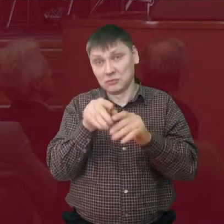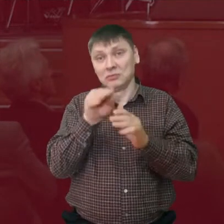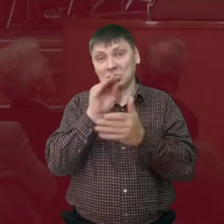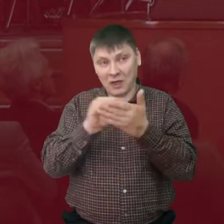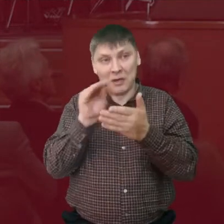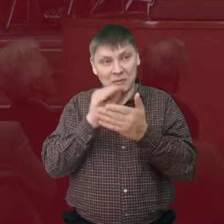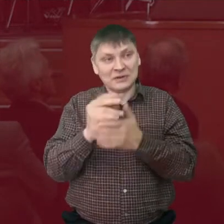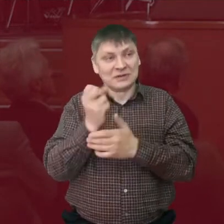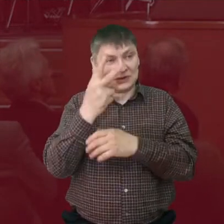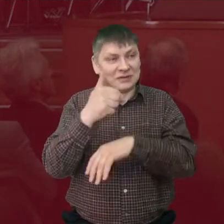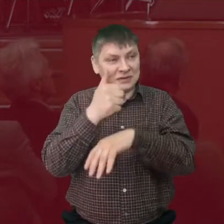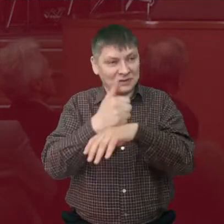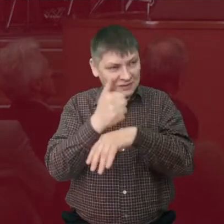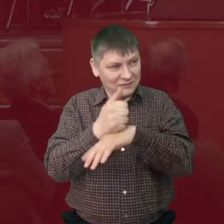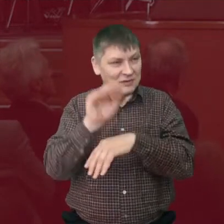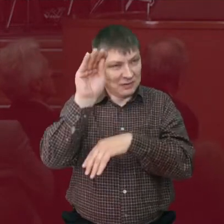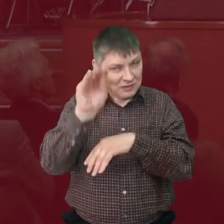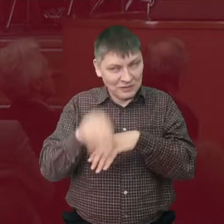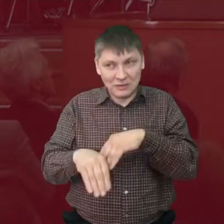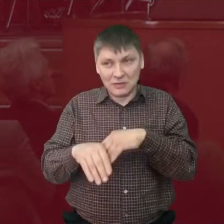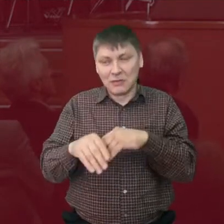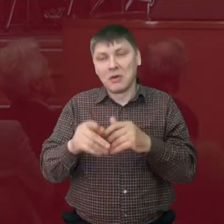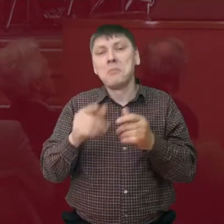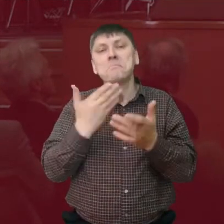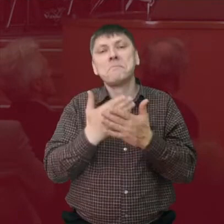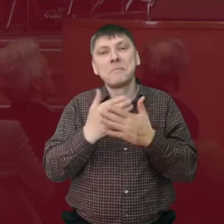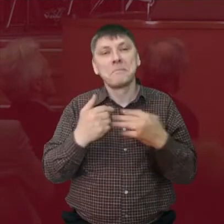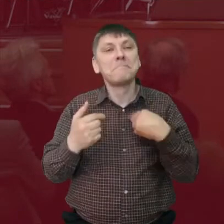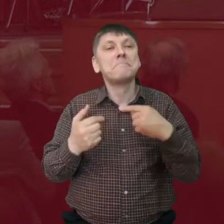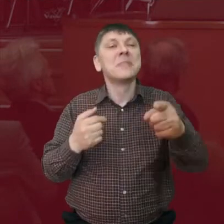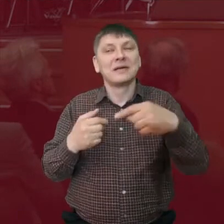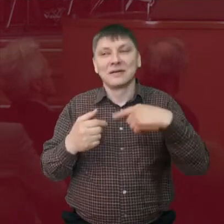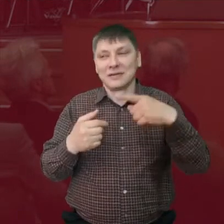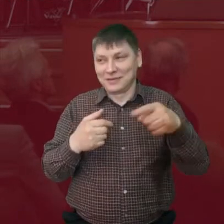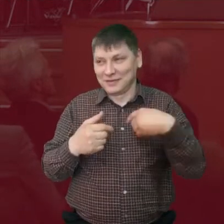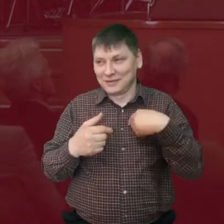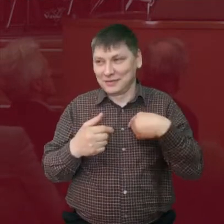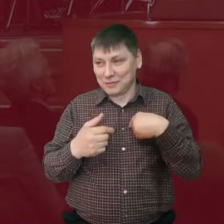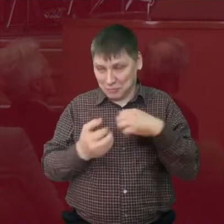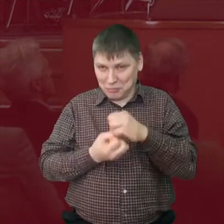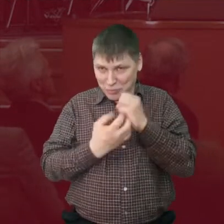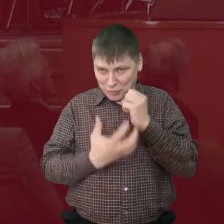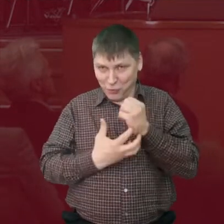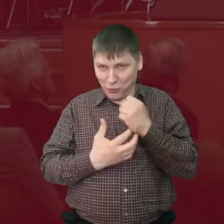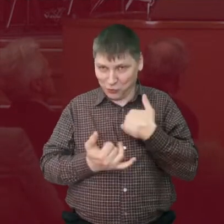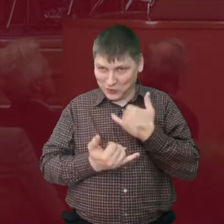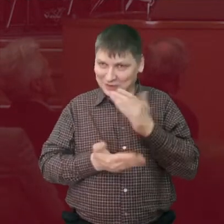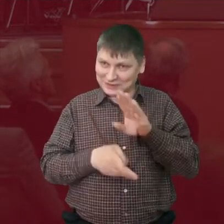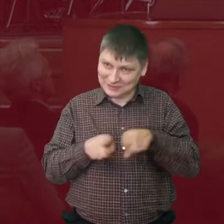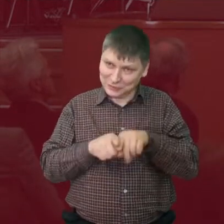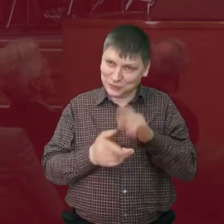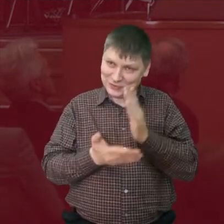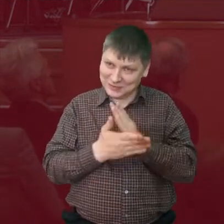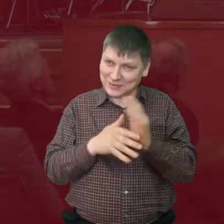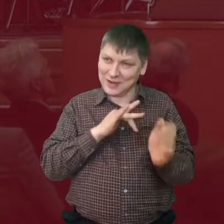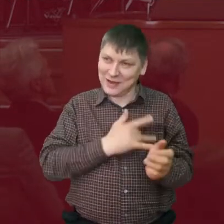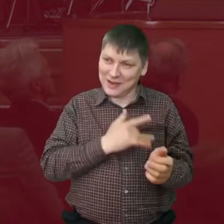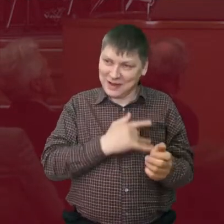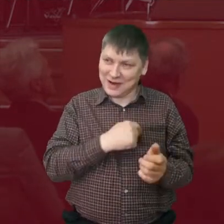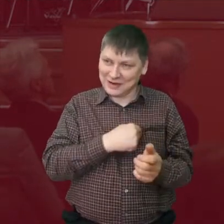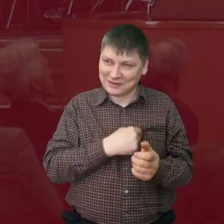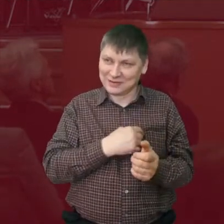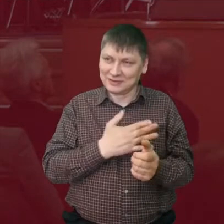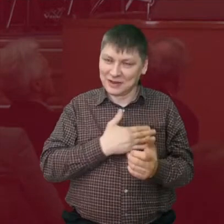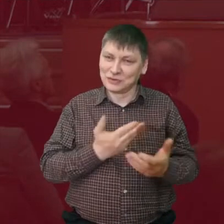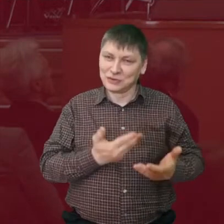И, соответственно, когда мы говорим о нас с вами, о наличии вот этой стороны плода нашего духа, нашего характера, нашей